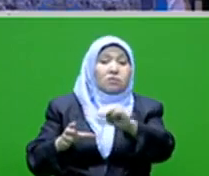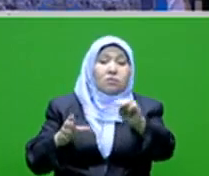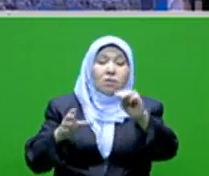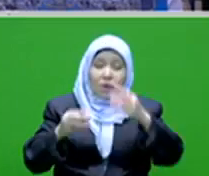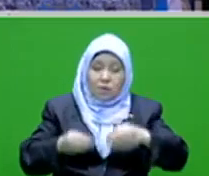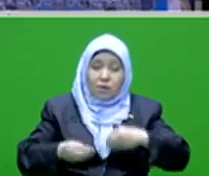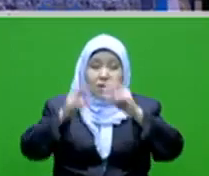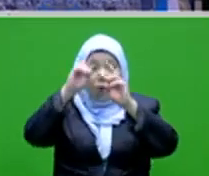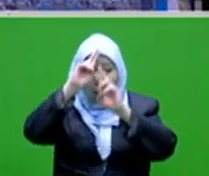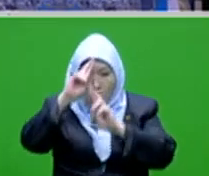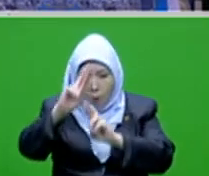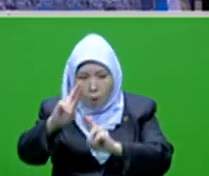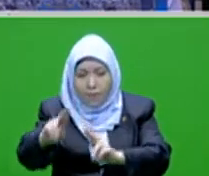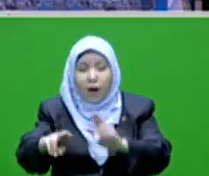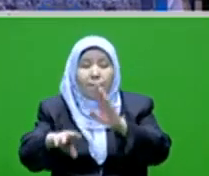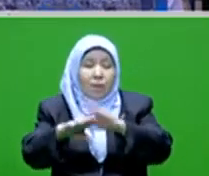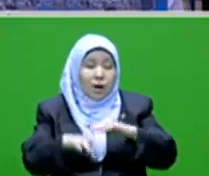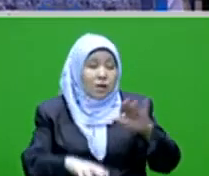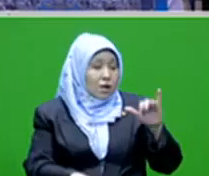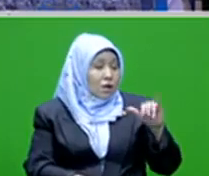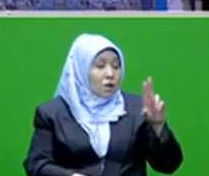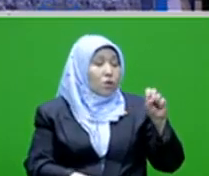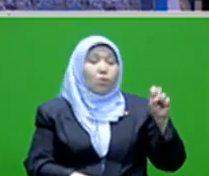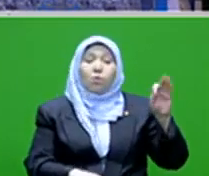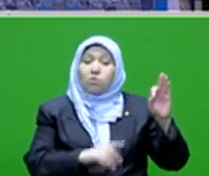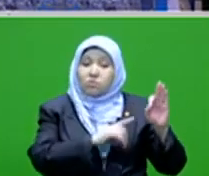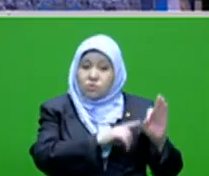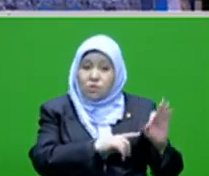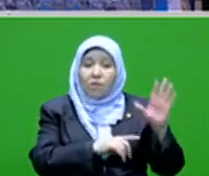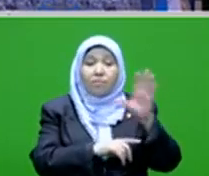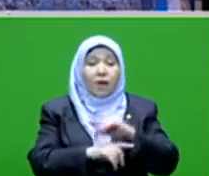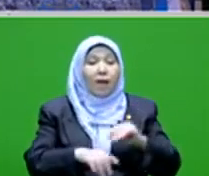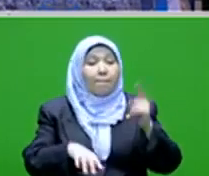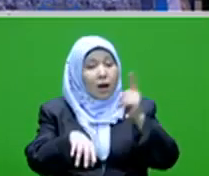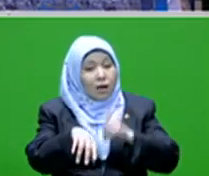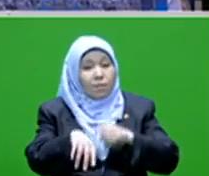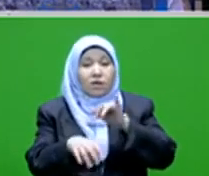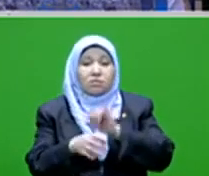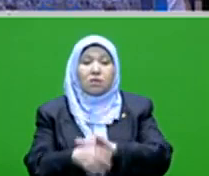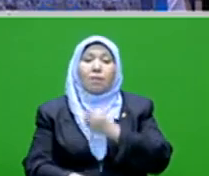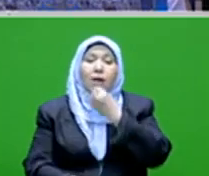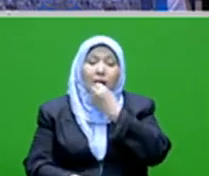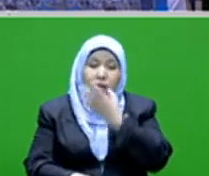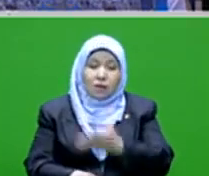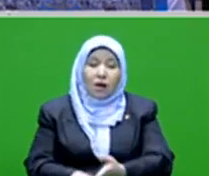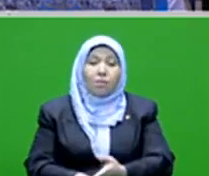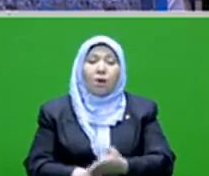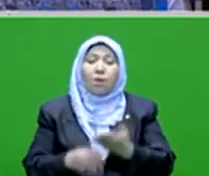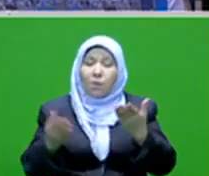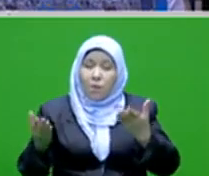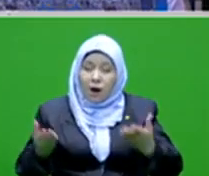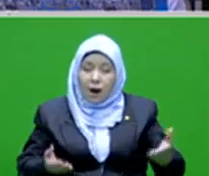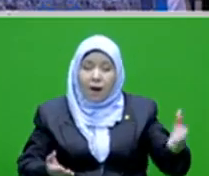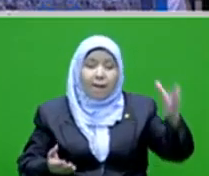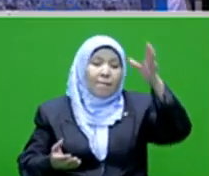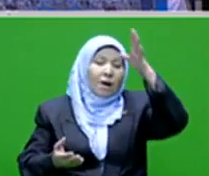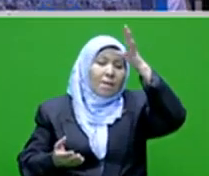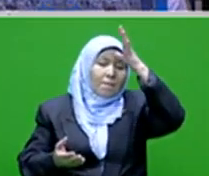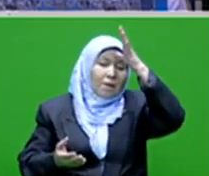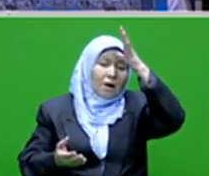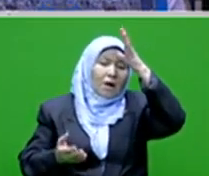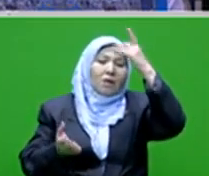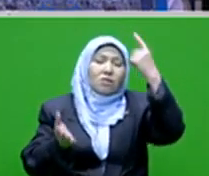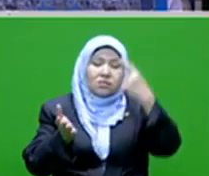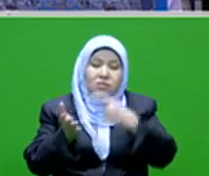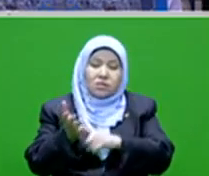أبت هذا تأويل رؤياي من قبل